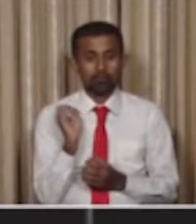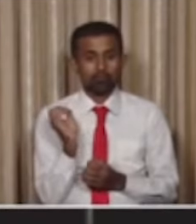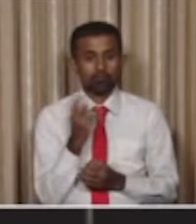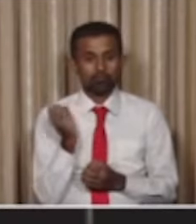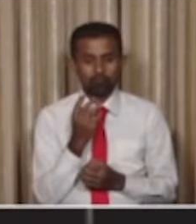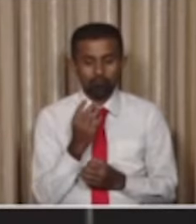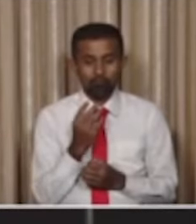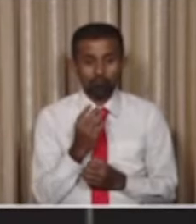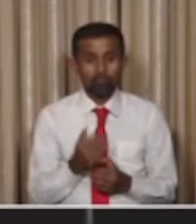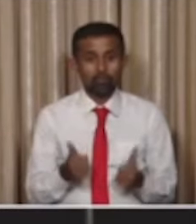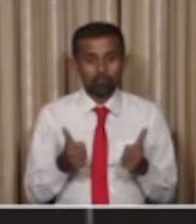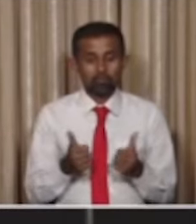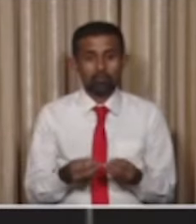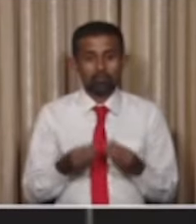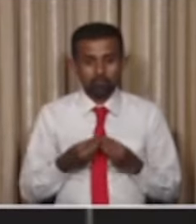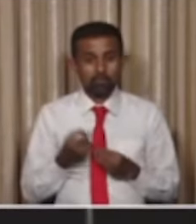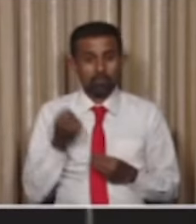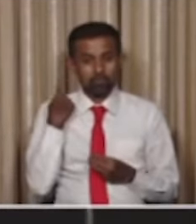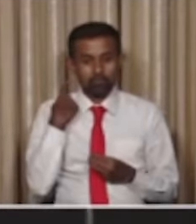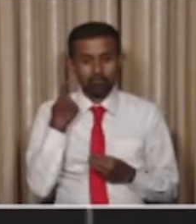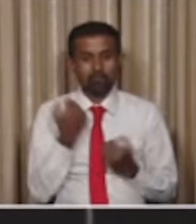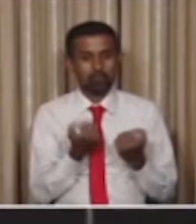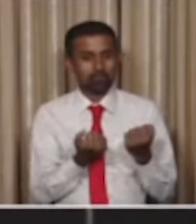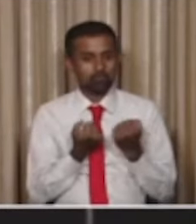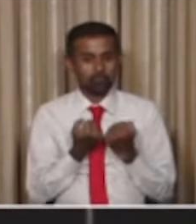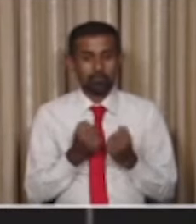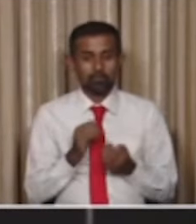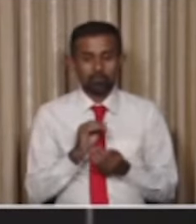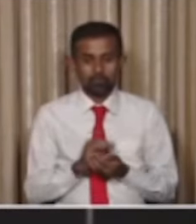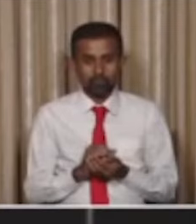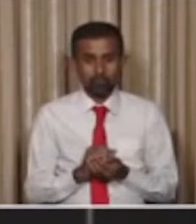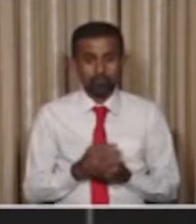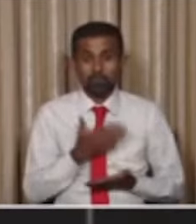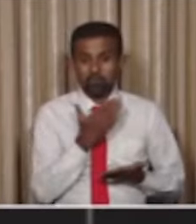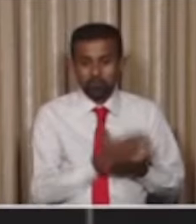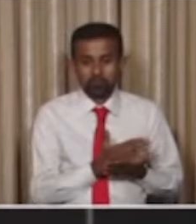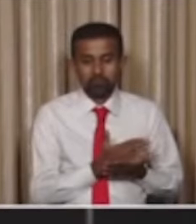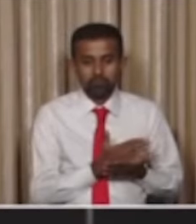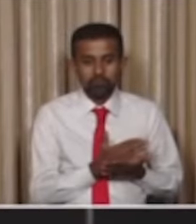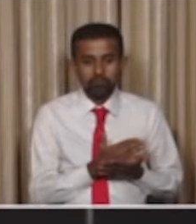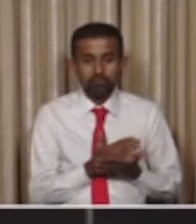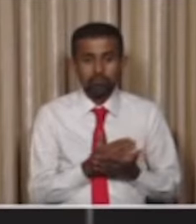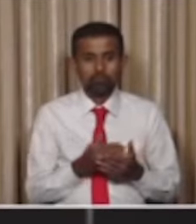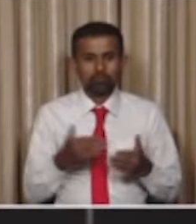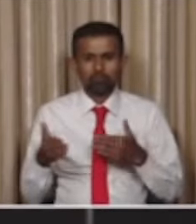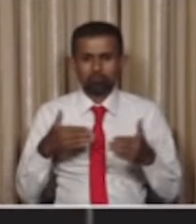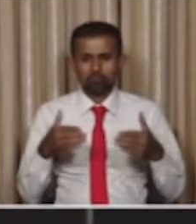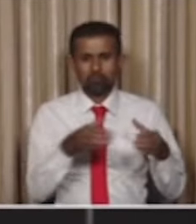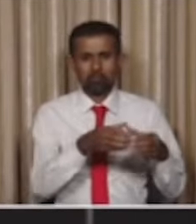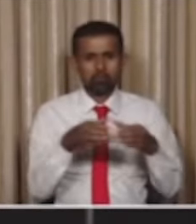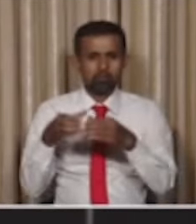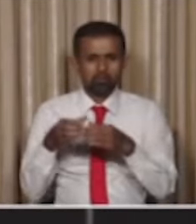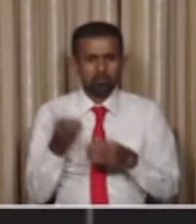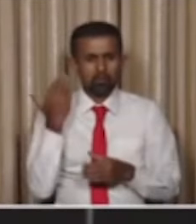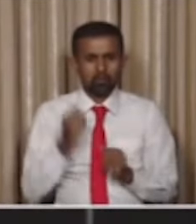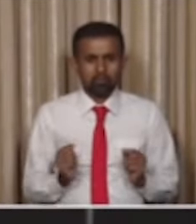අපේ අගේමිට ලක් කරාට එදා විශාල අභියෝගයක් තිබුණා එදා මේක නවත්වන්න විවිධ බලවේග එදා